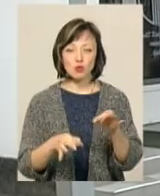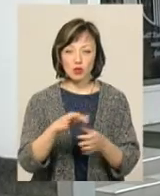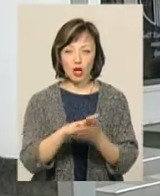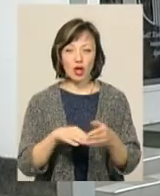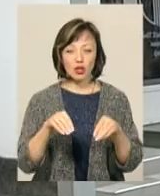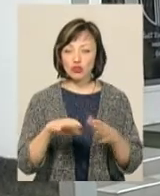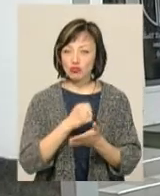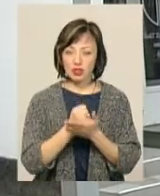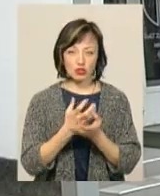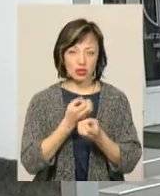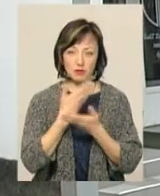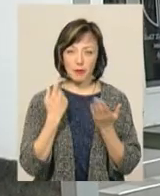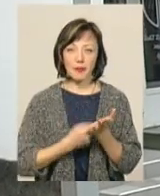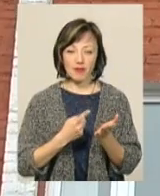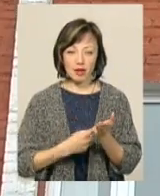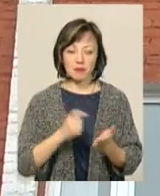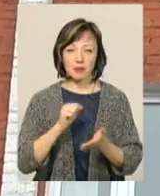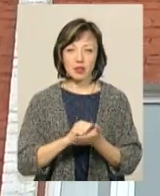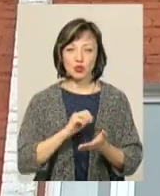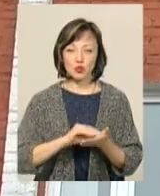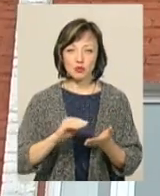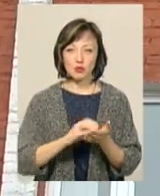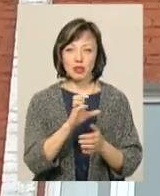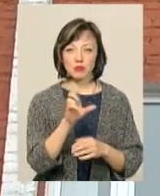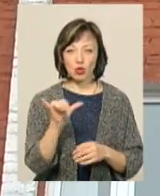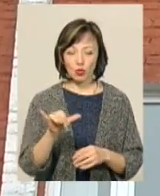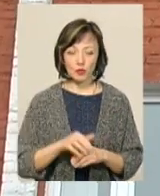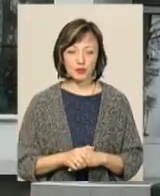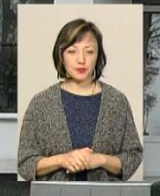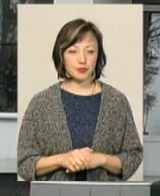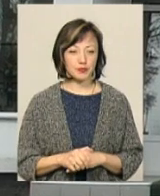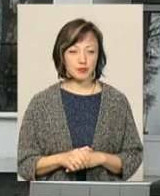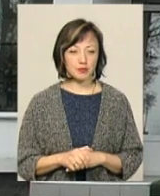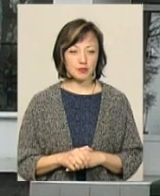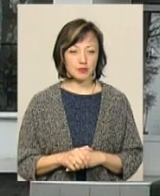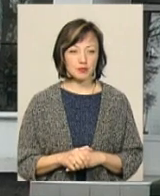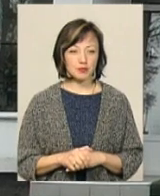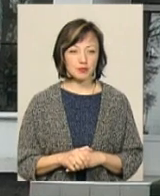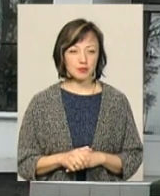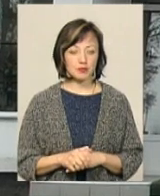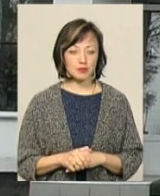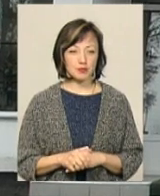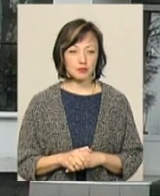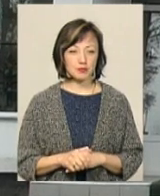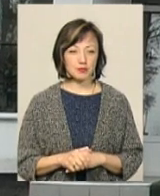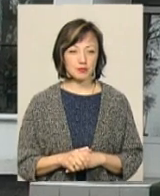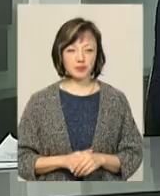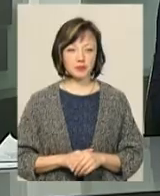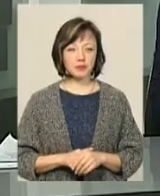Рішення ще немає. Це підтвердили і в прес-службі СБУ в області. Надія Драганчук, Дем'ян Цегольник, новини Поділля Центр.